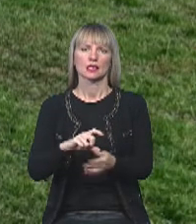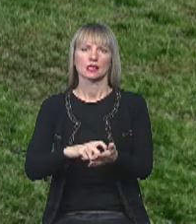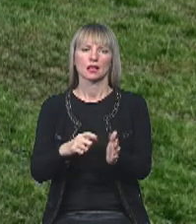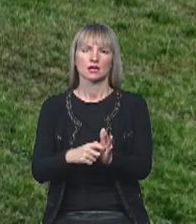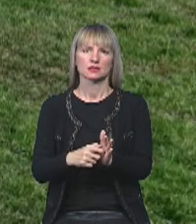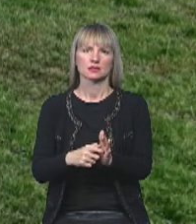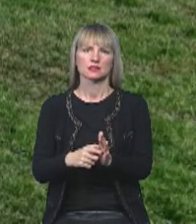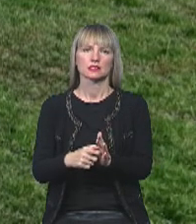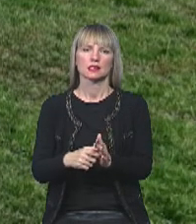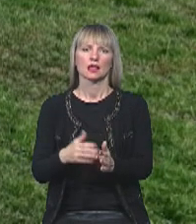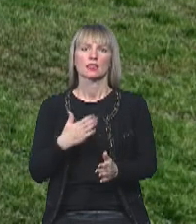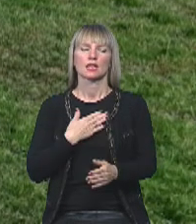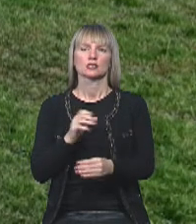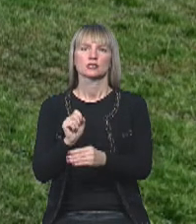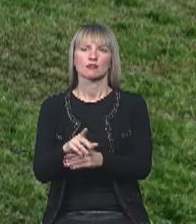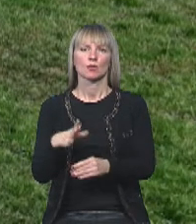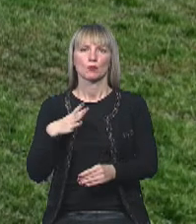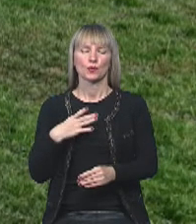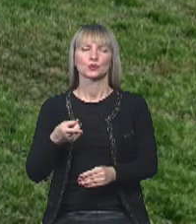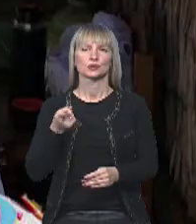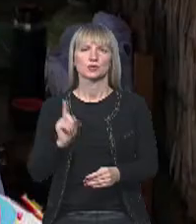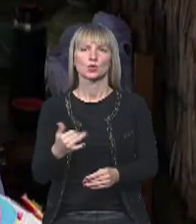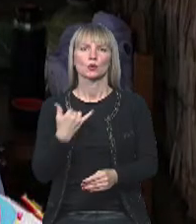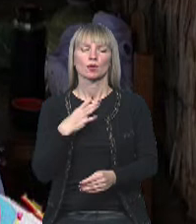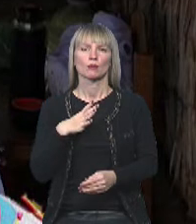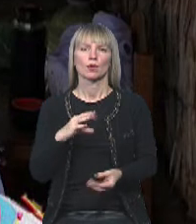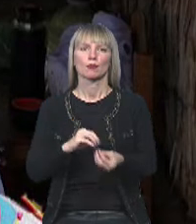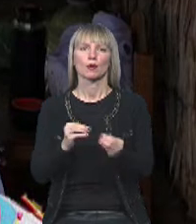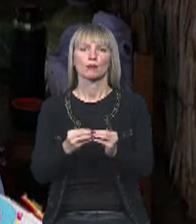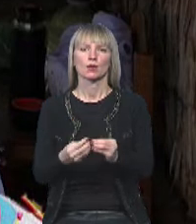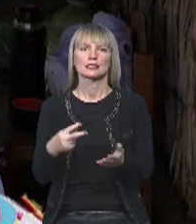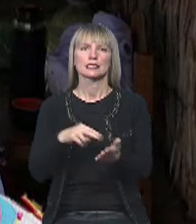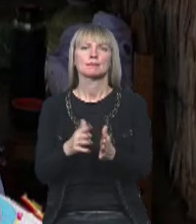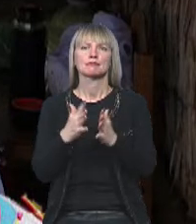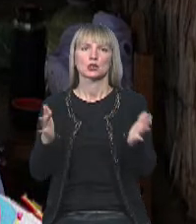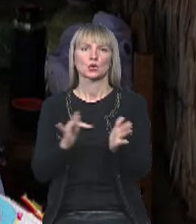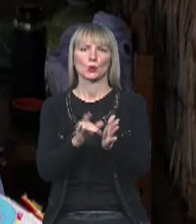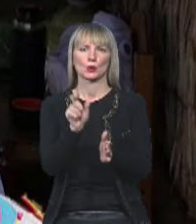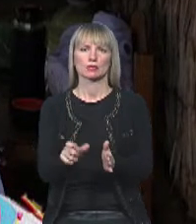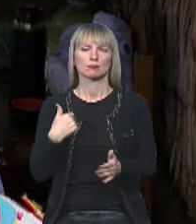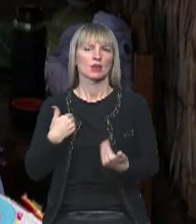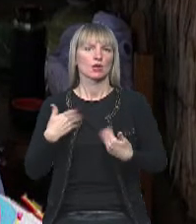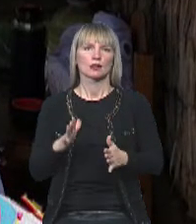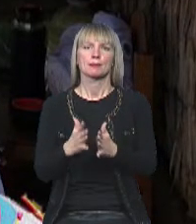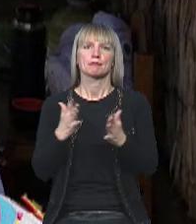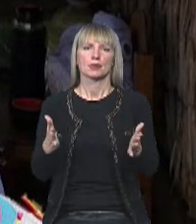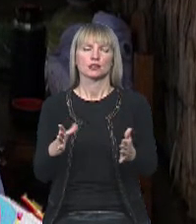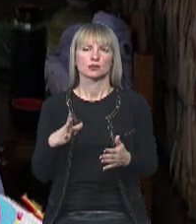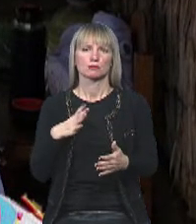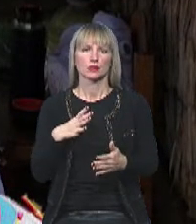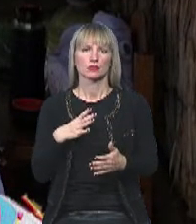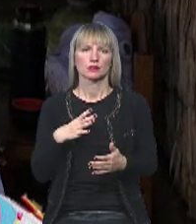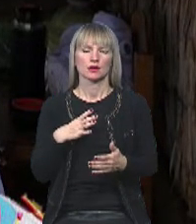майстер-класи. Угу. Отже, наше завдання було дійсно, у нас сталася проблема. Стало більше туристів, і ми не хотіли бути обузою